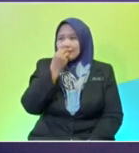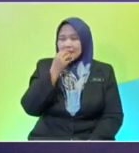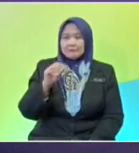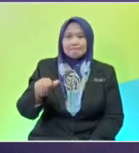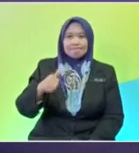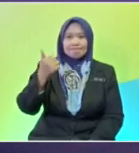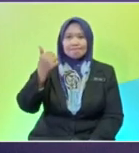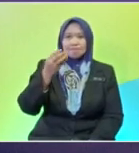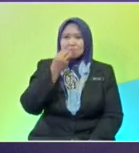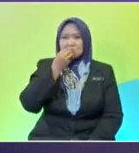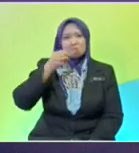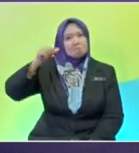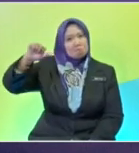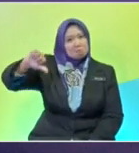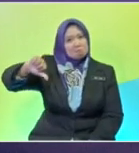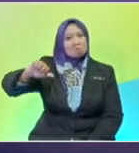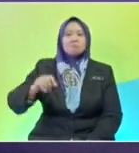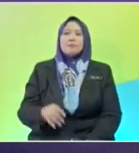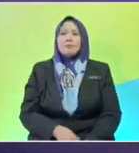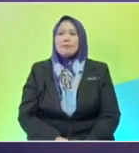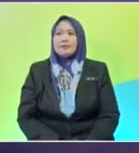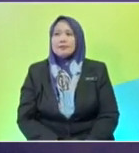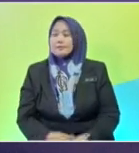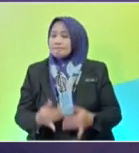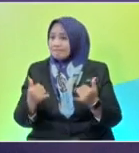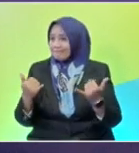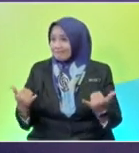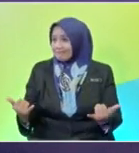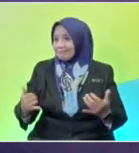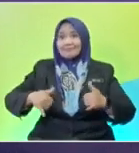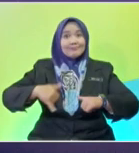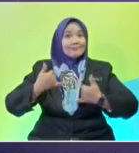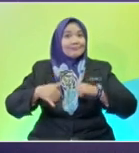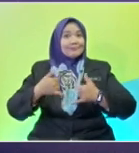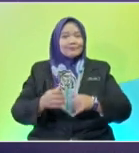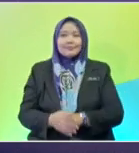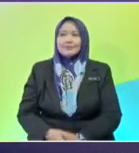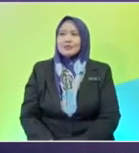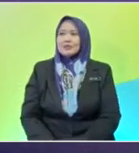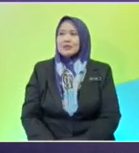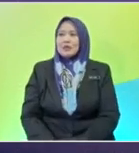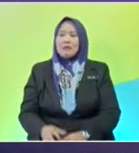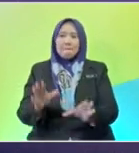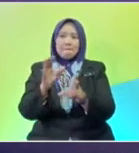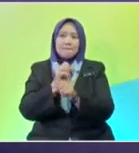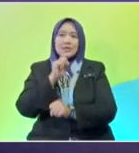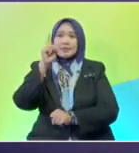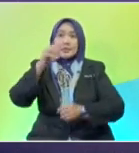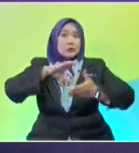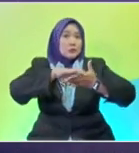jadi ya ambil satu k dalam kotak tuh dia tuh oke oke